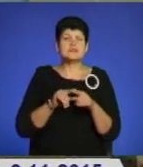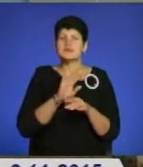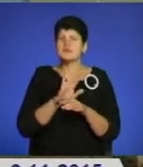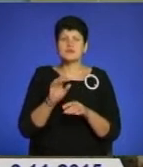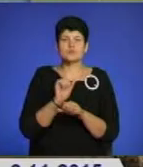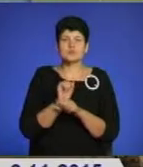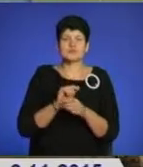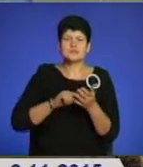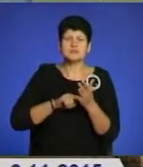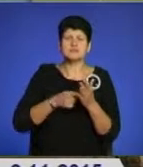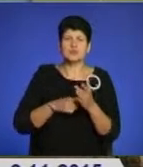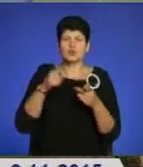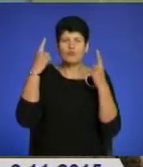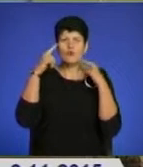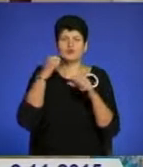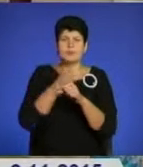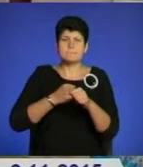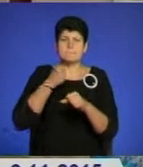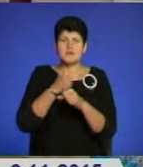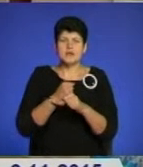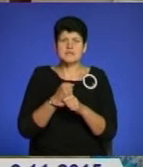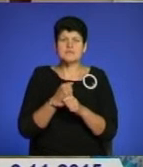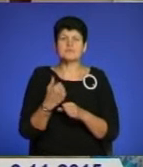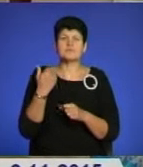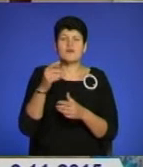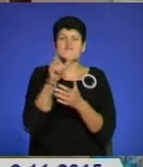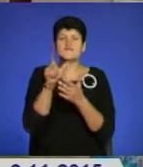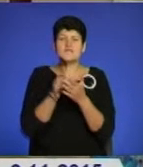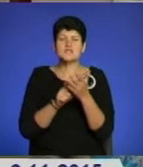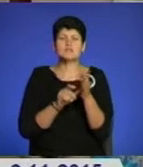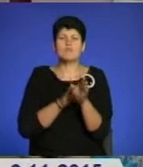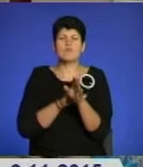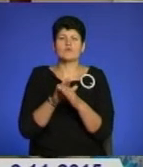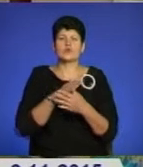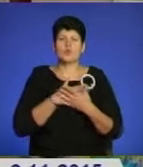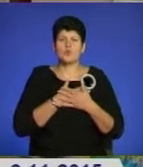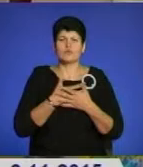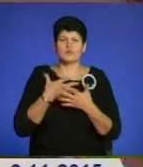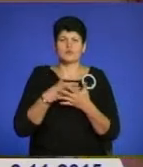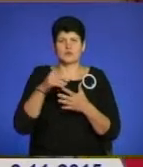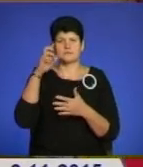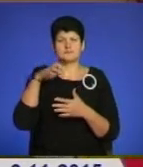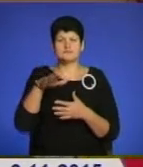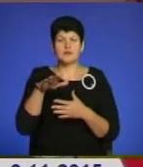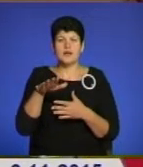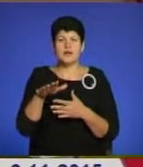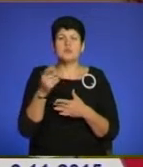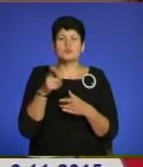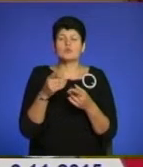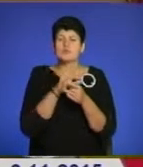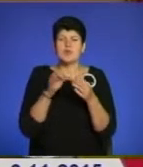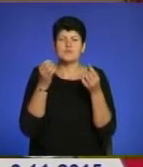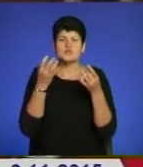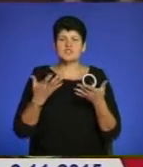його від наполегливої творчої праці. Адже віче його сповнення любові до своєї країни. І попри непрості